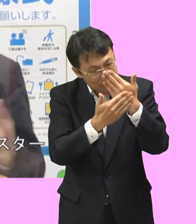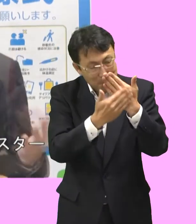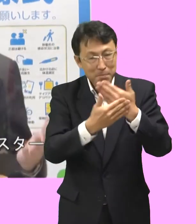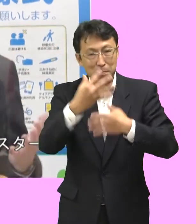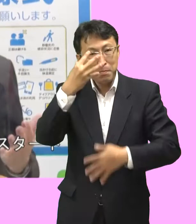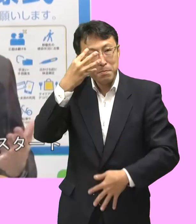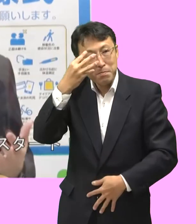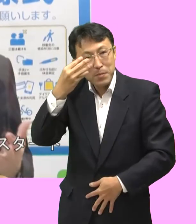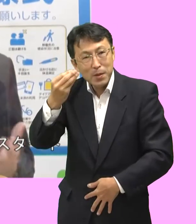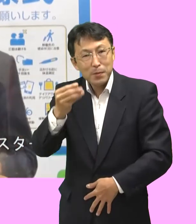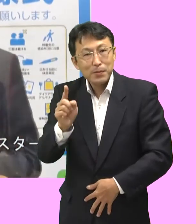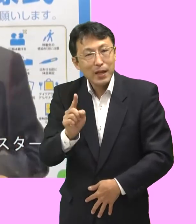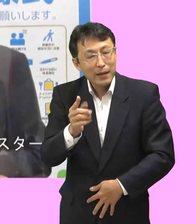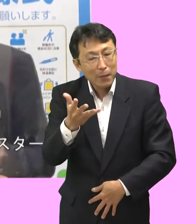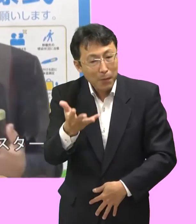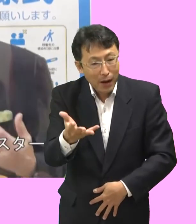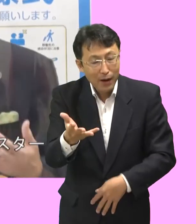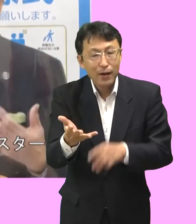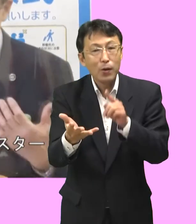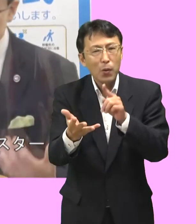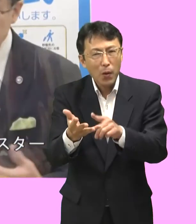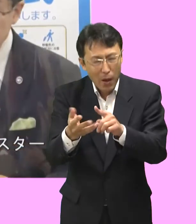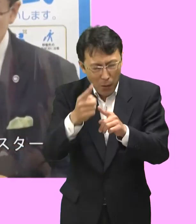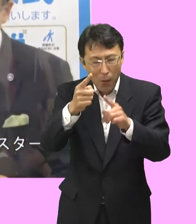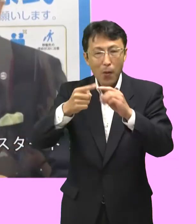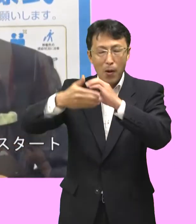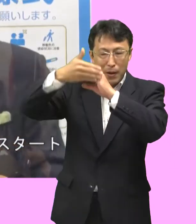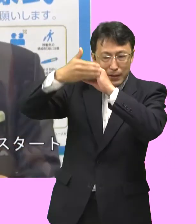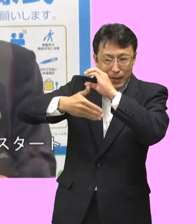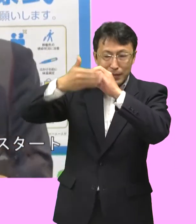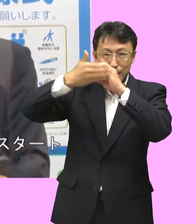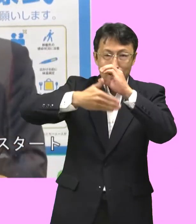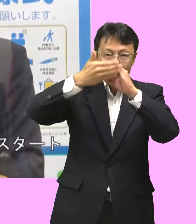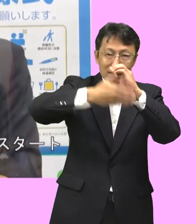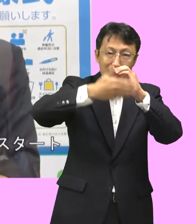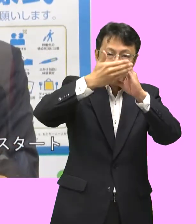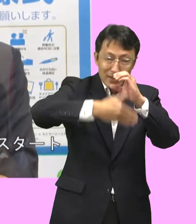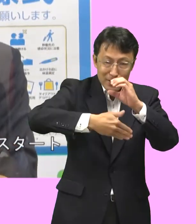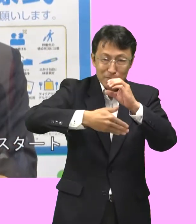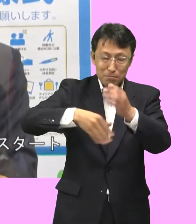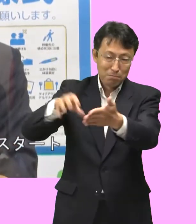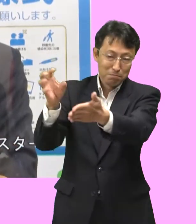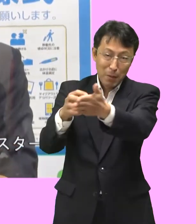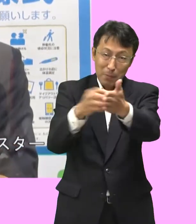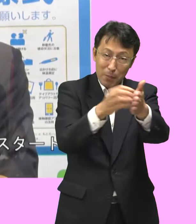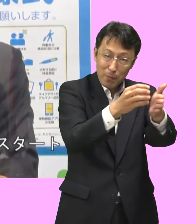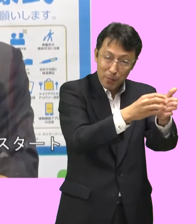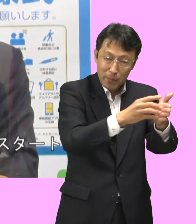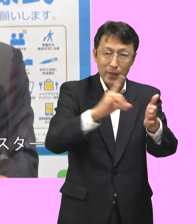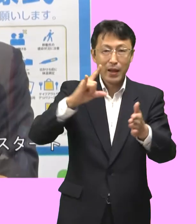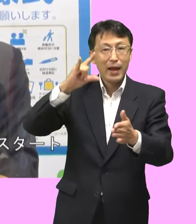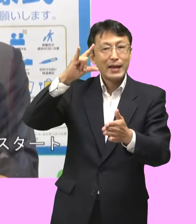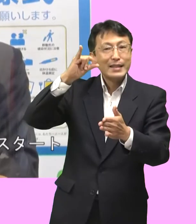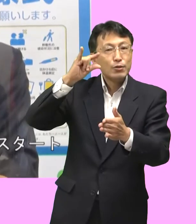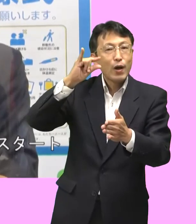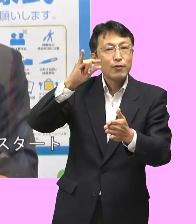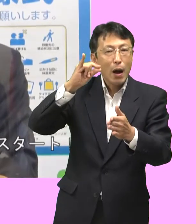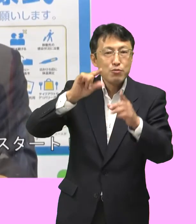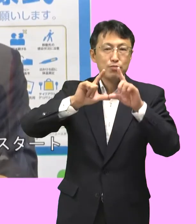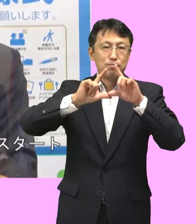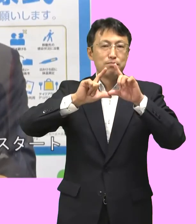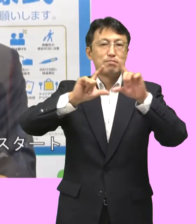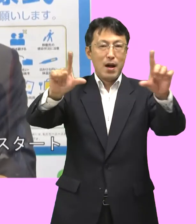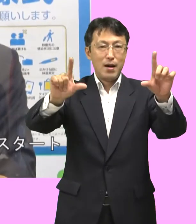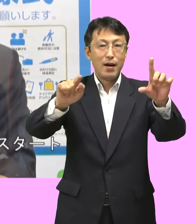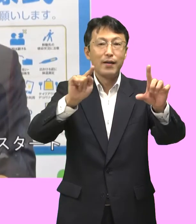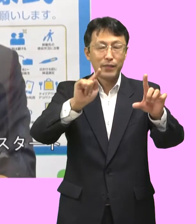実情を写真にして、そしてインスタグラムに、投稿することで、魅惑